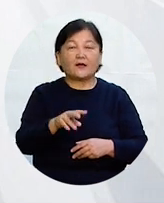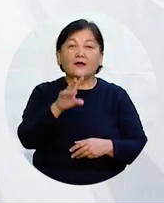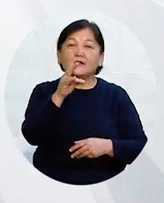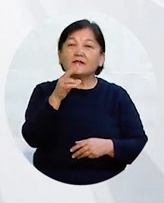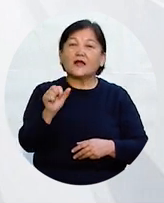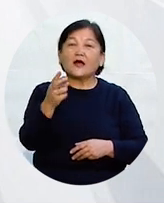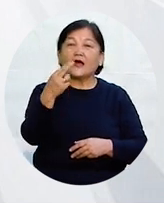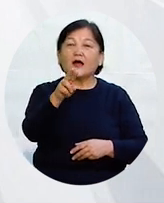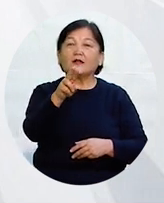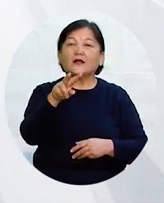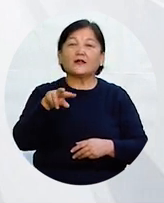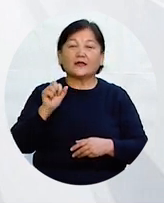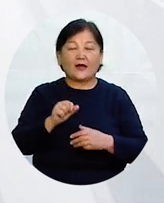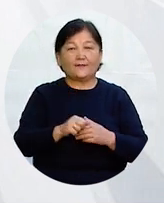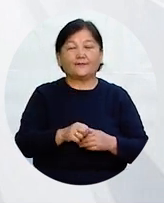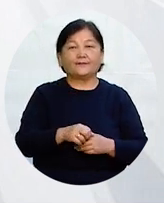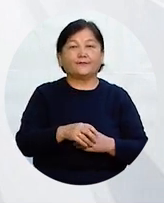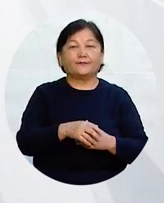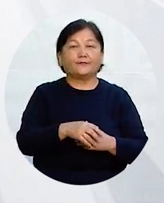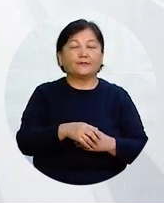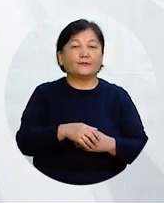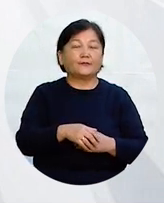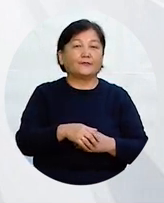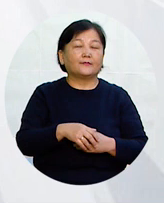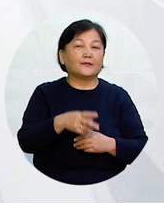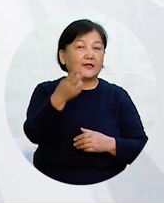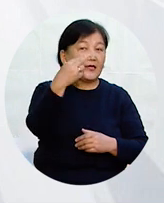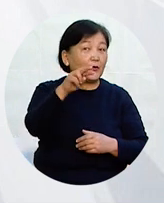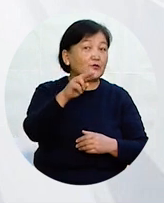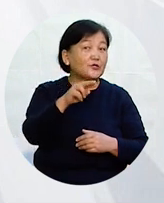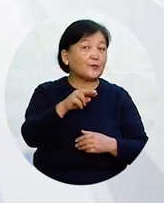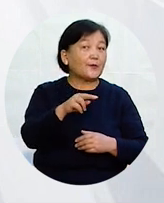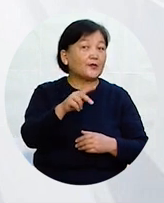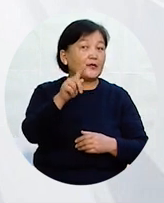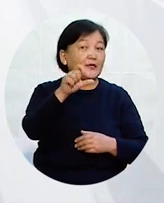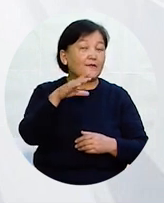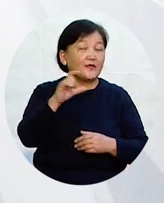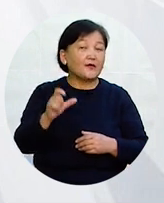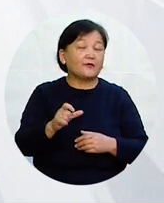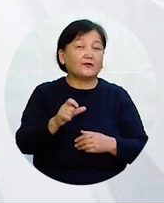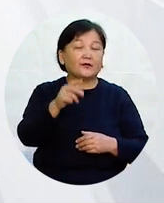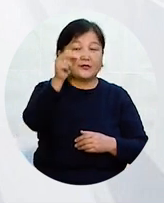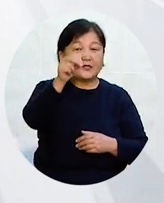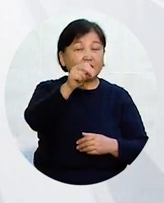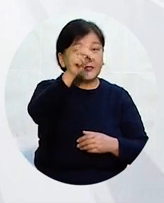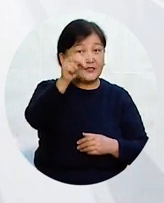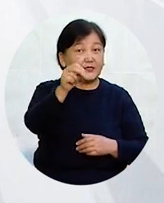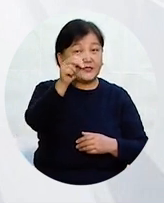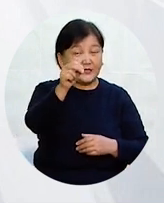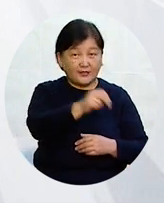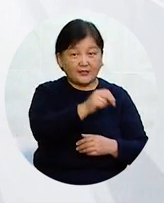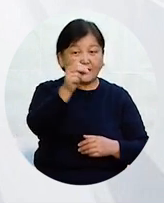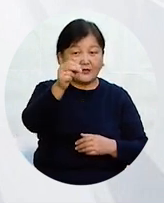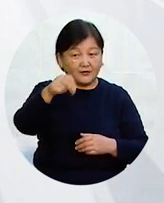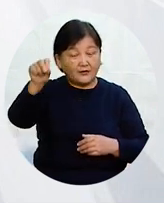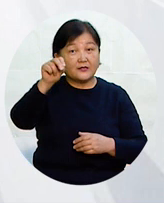наадлаа. За мөн үгийн төгсглийн дээ үсэг хэвтээ дээ үсэг болоод гид жиргэлэн бичсэн байгааг сайн анхаарч хараарай